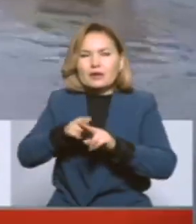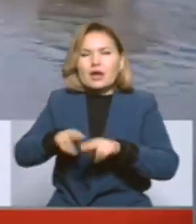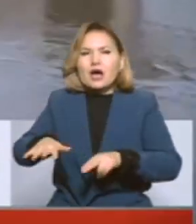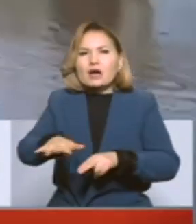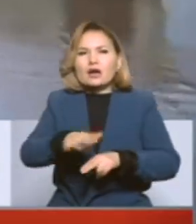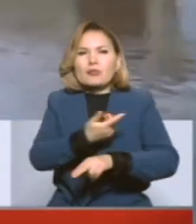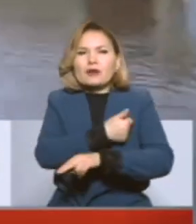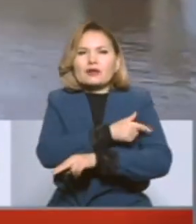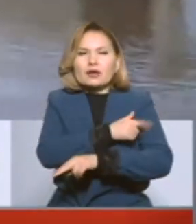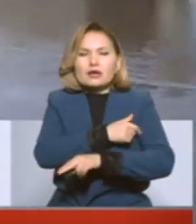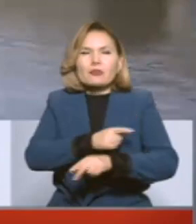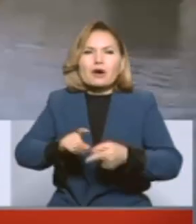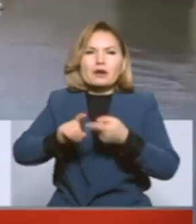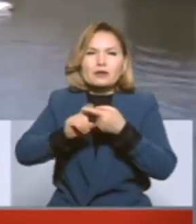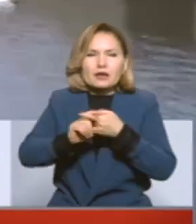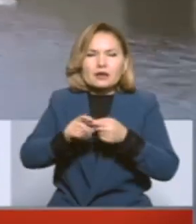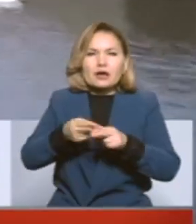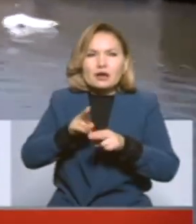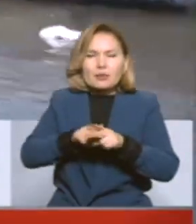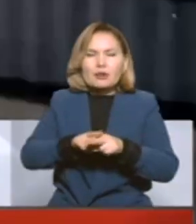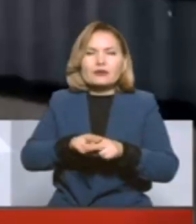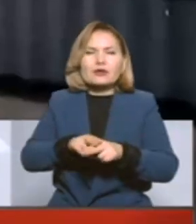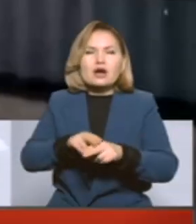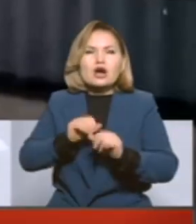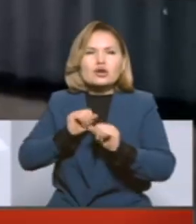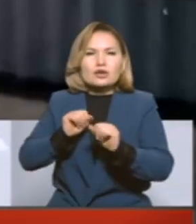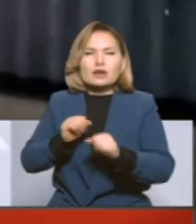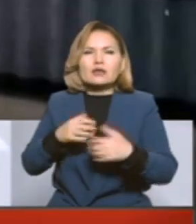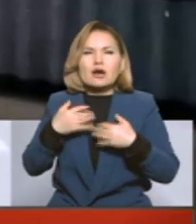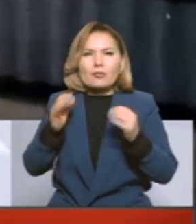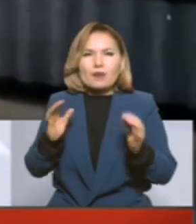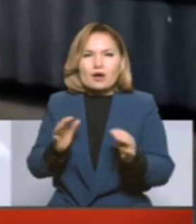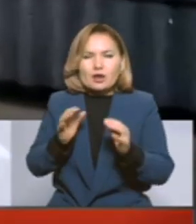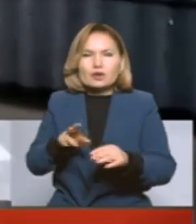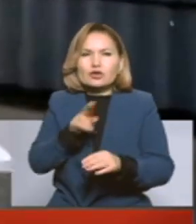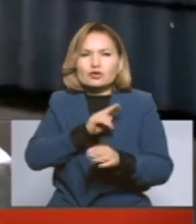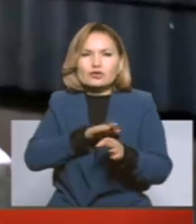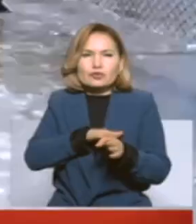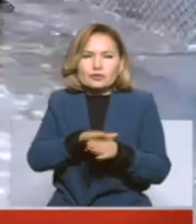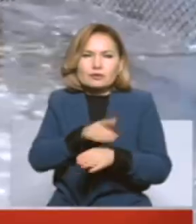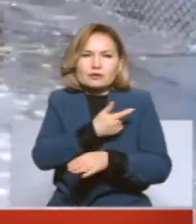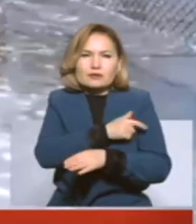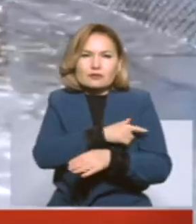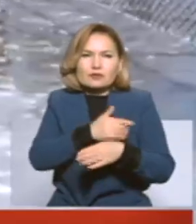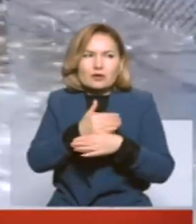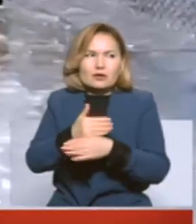Өңірлерде санитарлық-эпидемиологиялық салауатты қамтамасыз ету бойынша жұмыс жалғасуда.